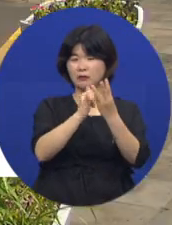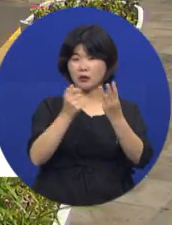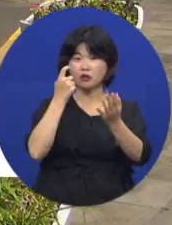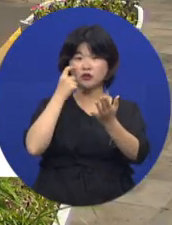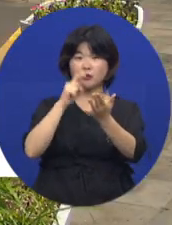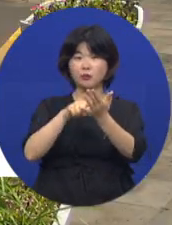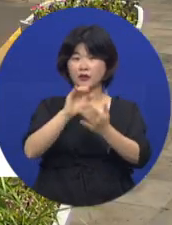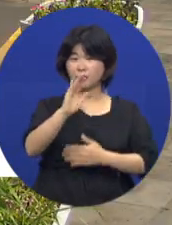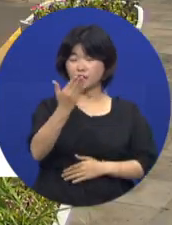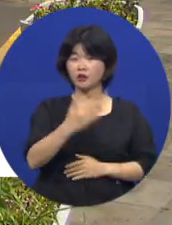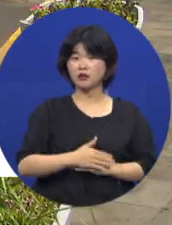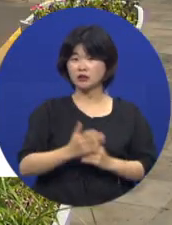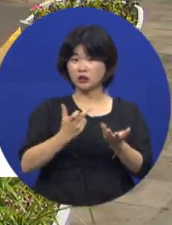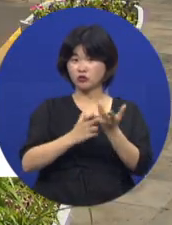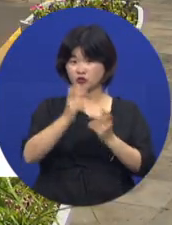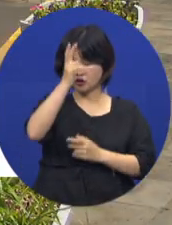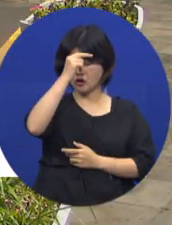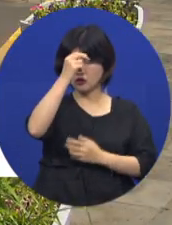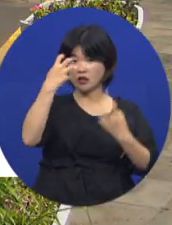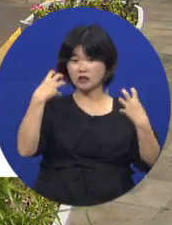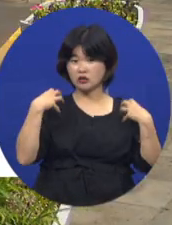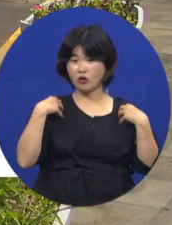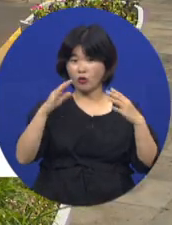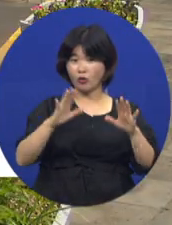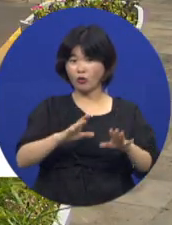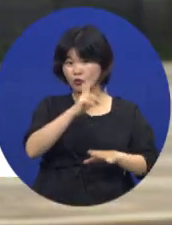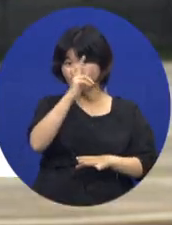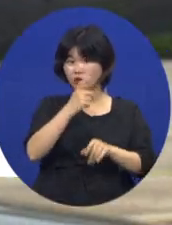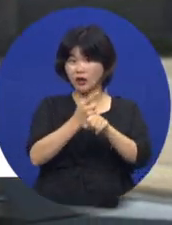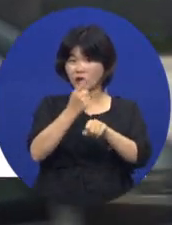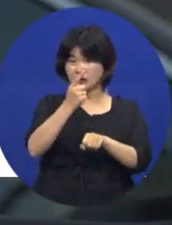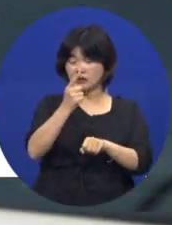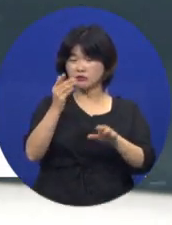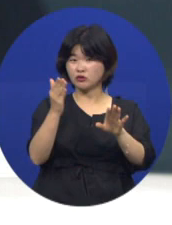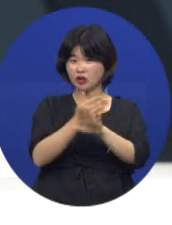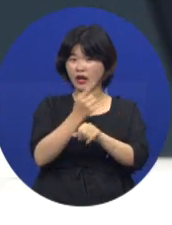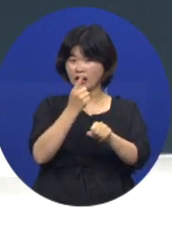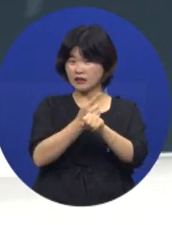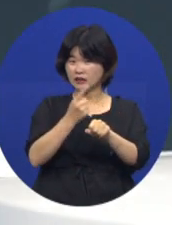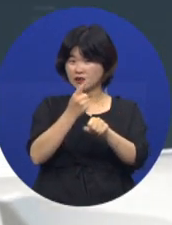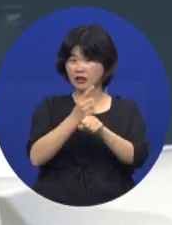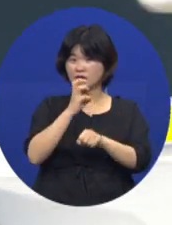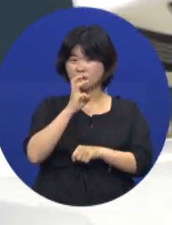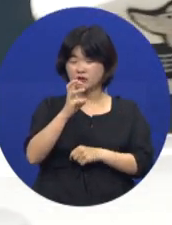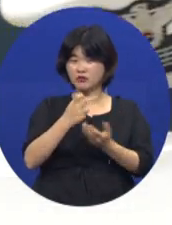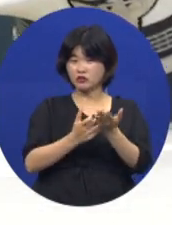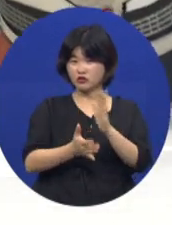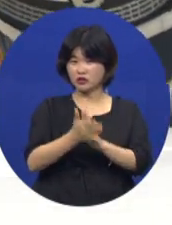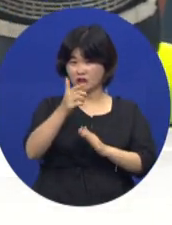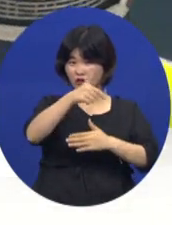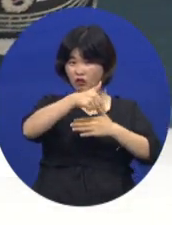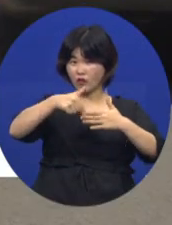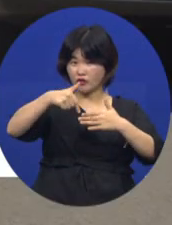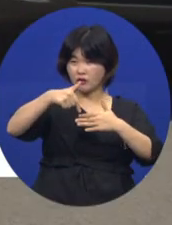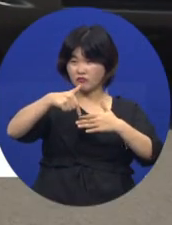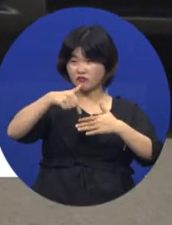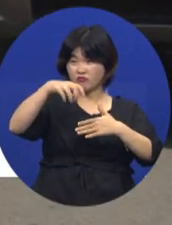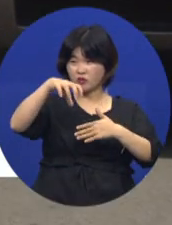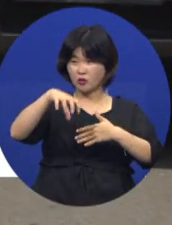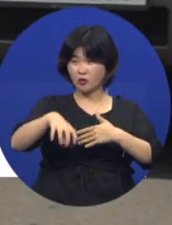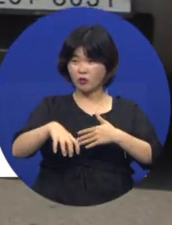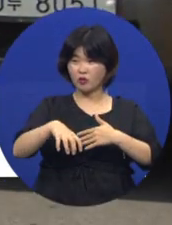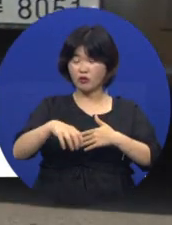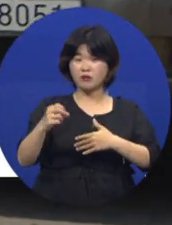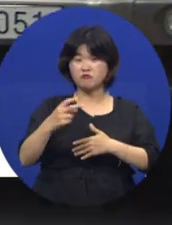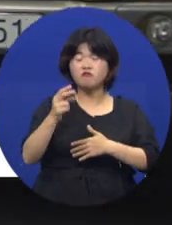졌습니다 제주 경찰청은 오늘 오후 1시부터 1시간 반동안 제주시 건입동 용 진교 등 3곳에서